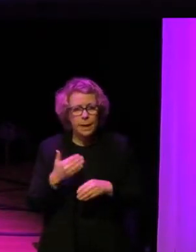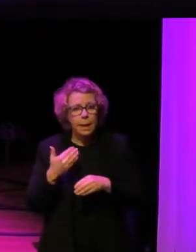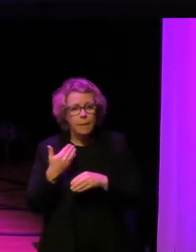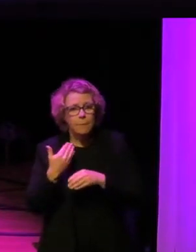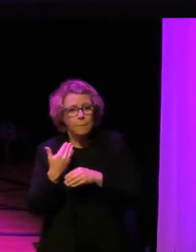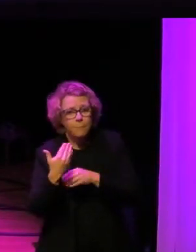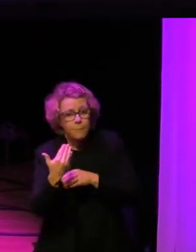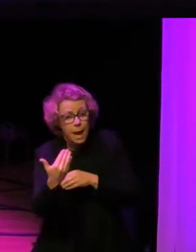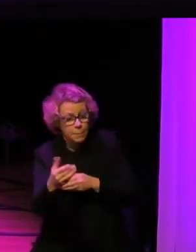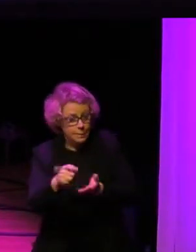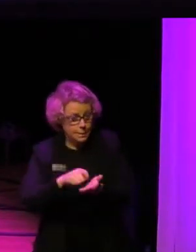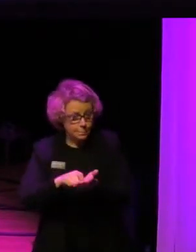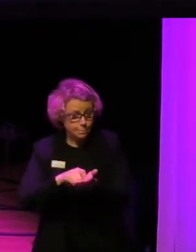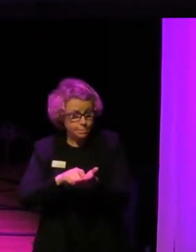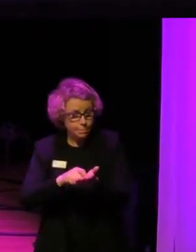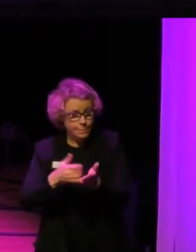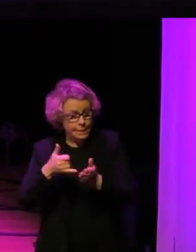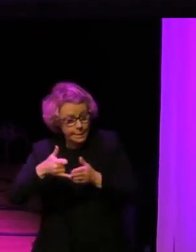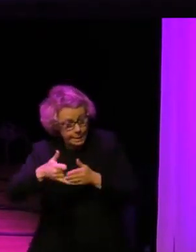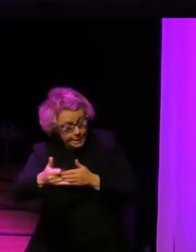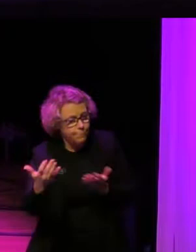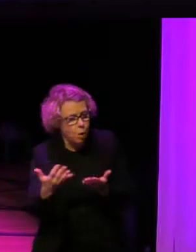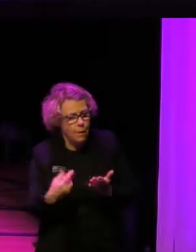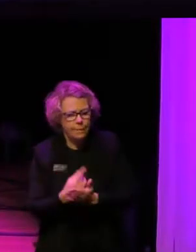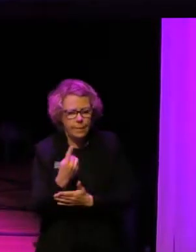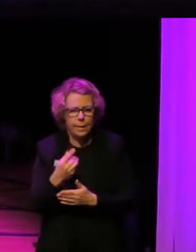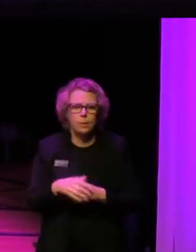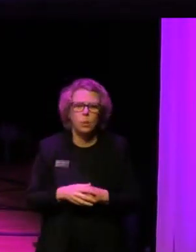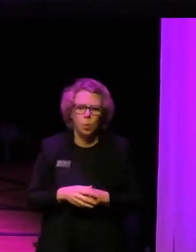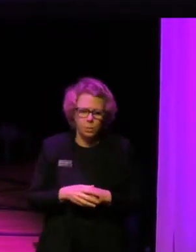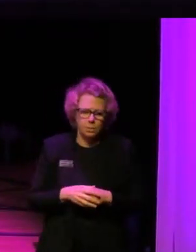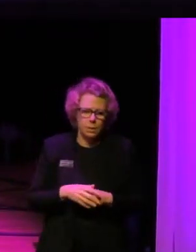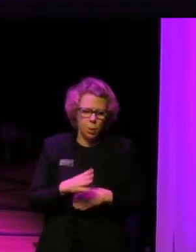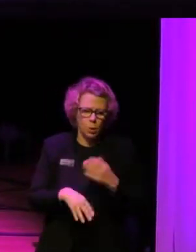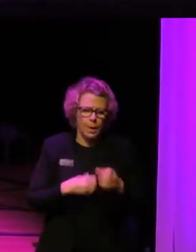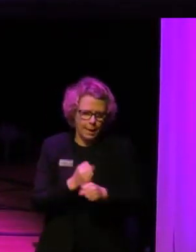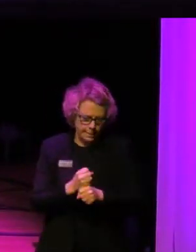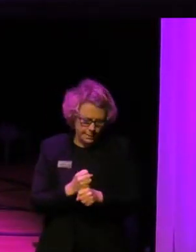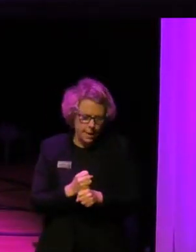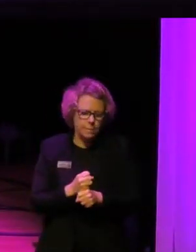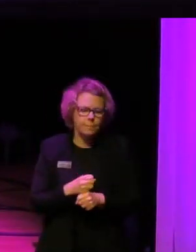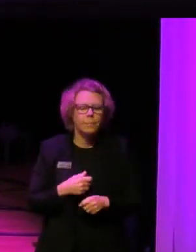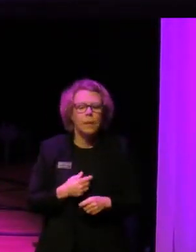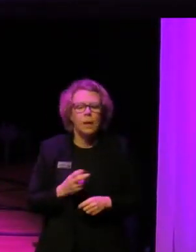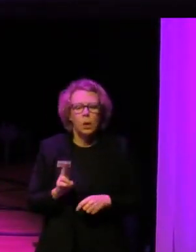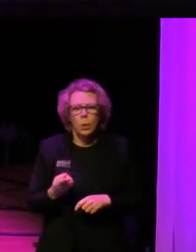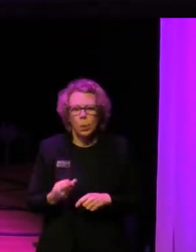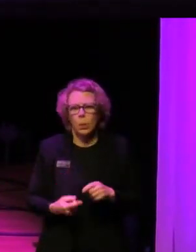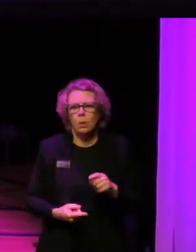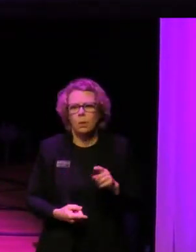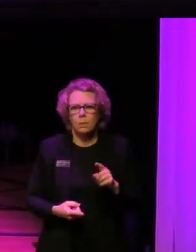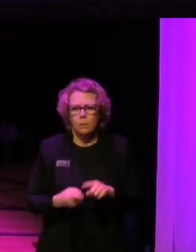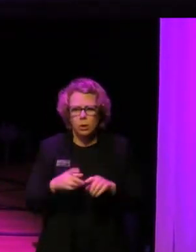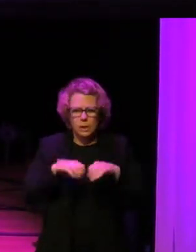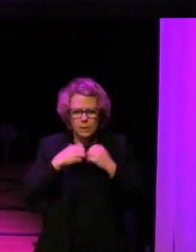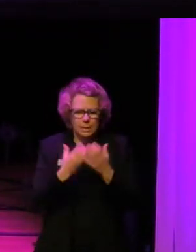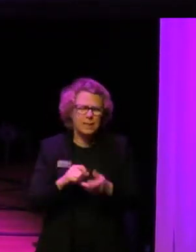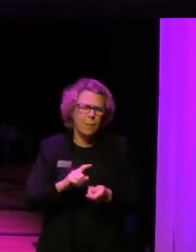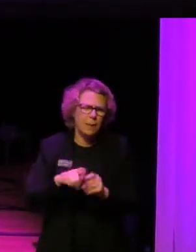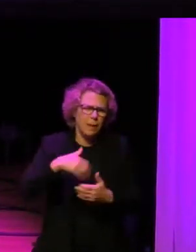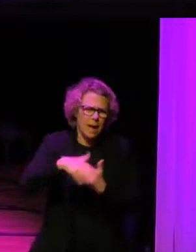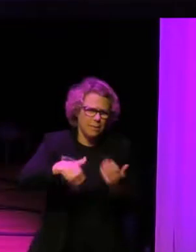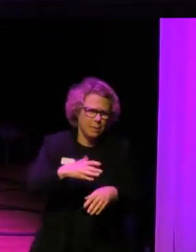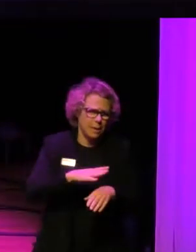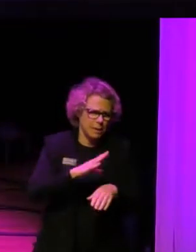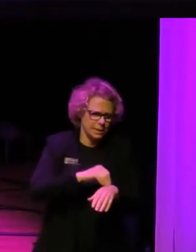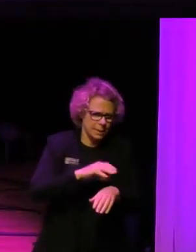framtidsspaningar. Vi fortsätter med det temat. So let's start the first seminar and it will be a mix of Swedish and English. And we will